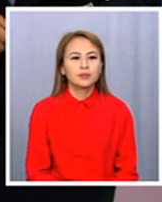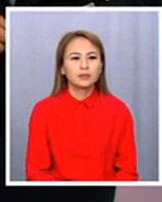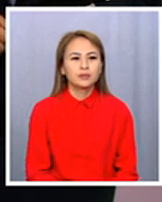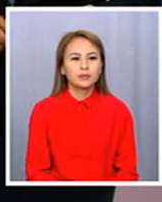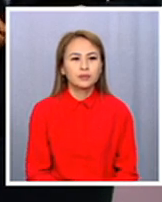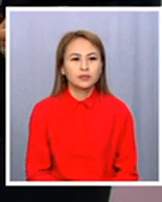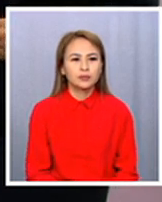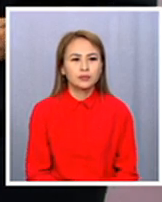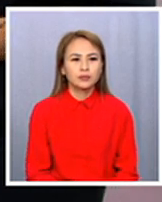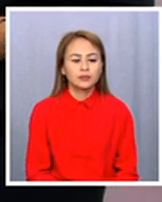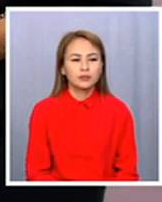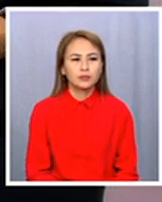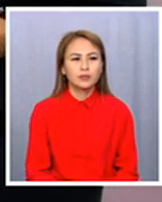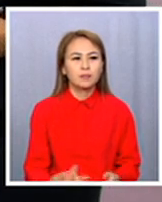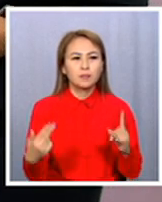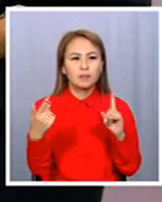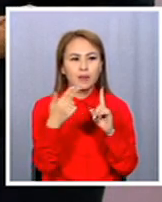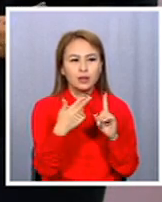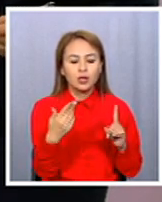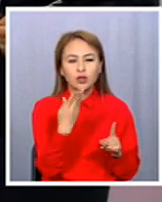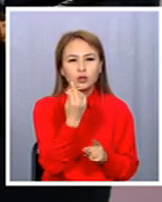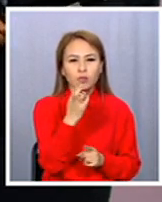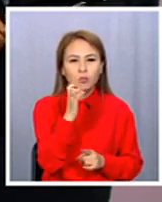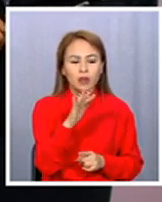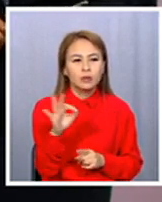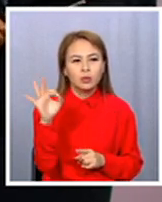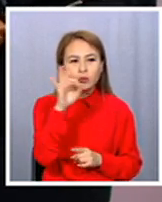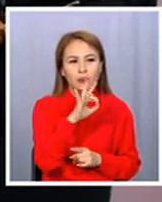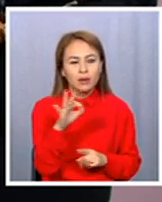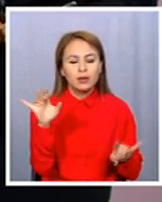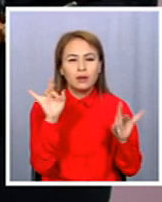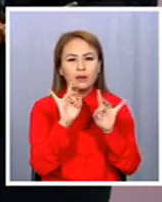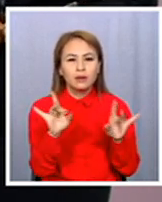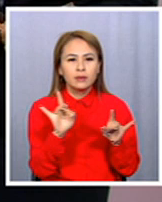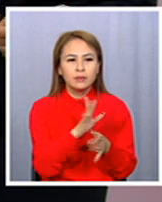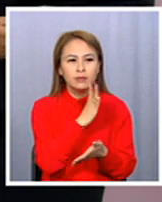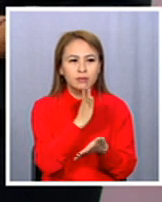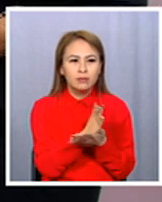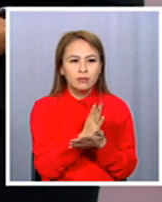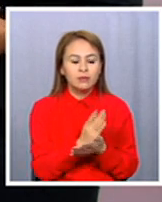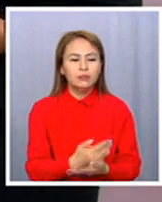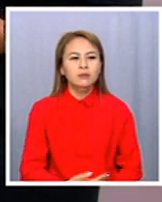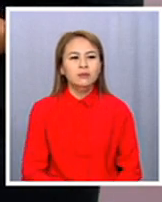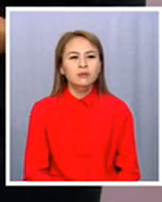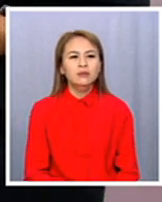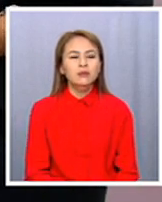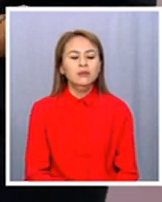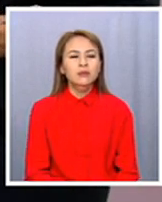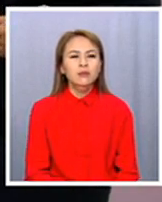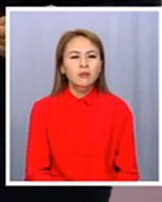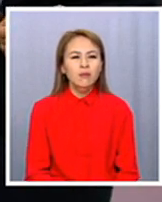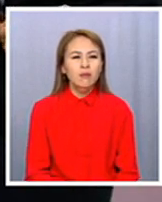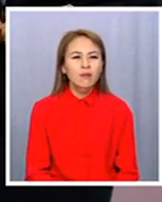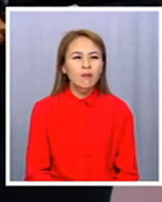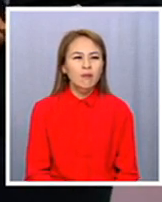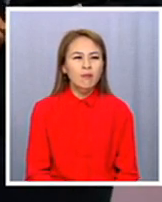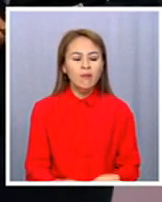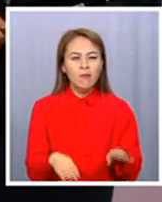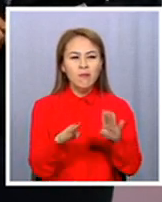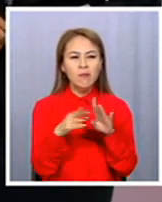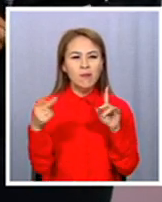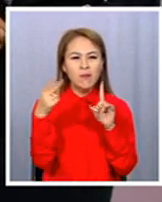Я, өйткені мәтінде шұбат туралы айтылып тұр екен. Олай болса, мәтін мазмұны